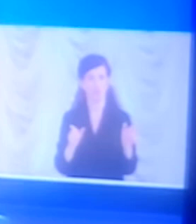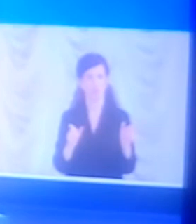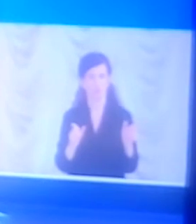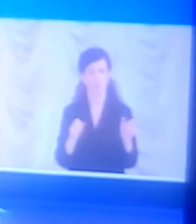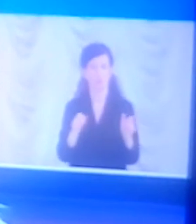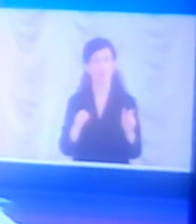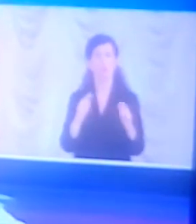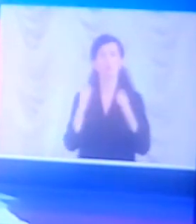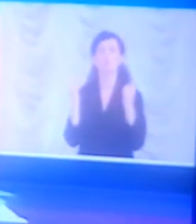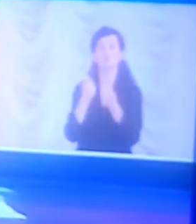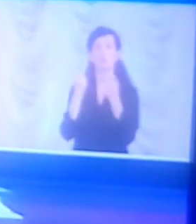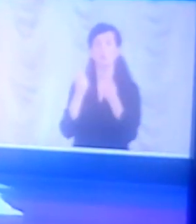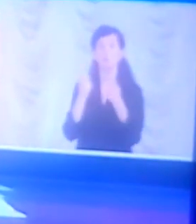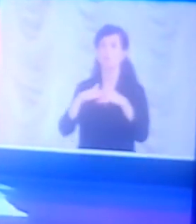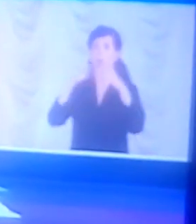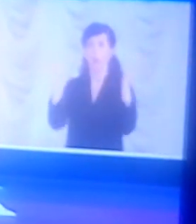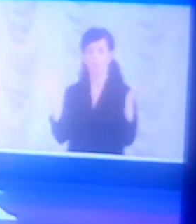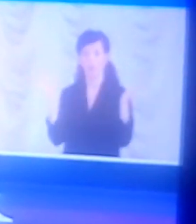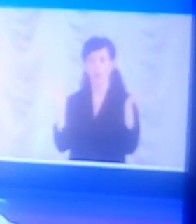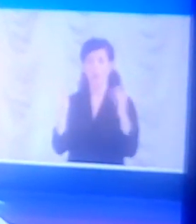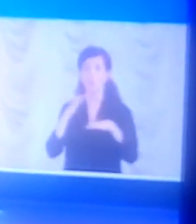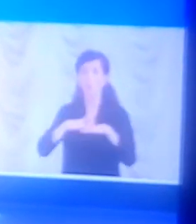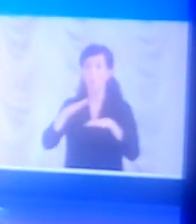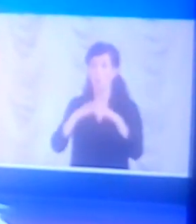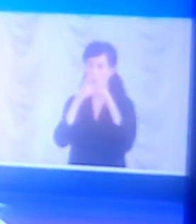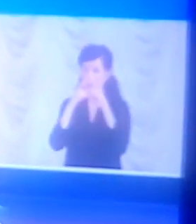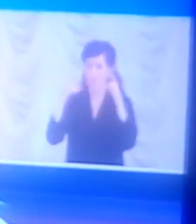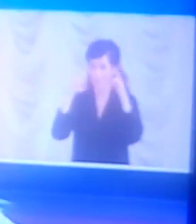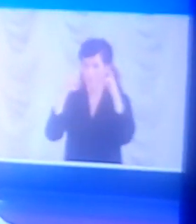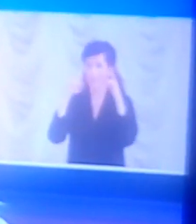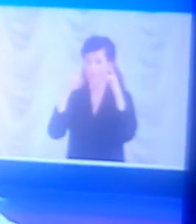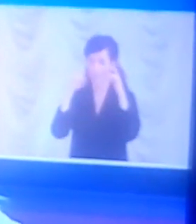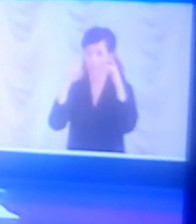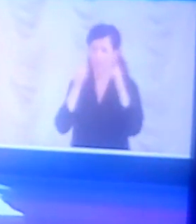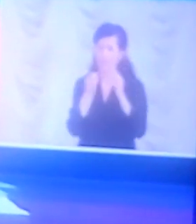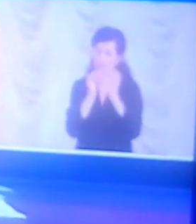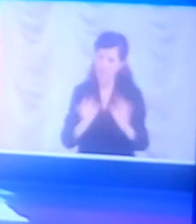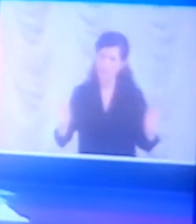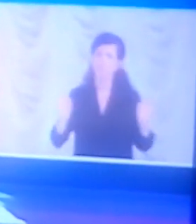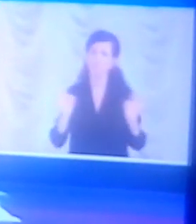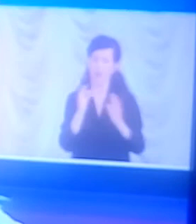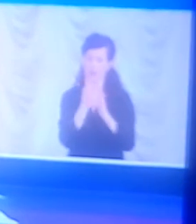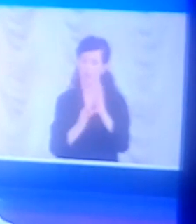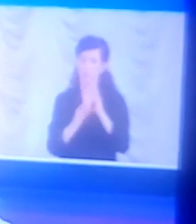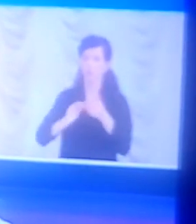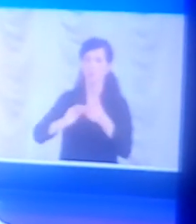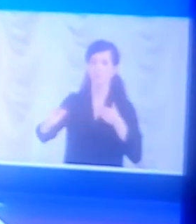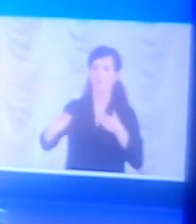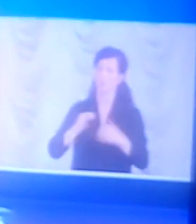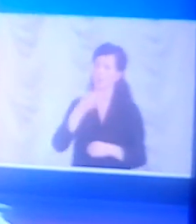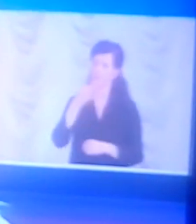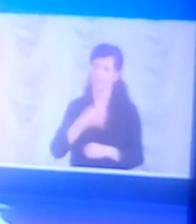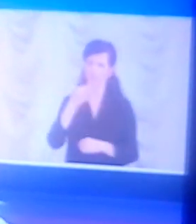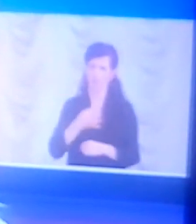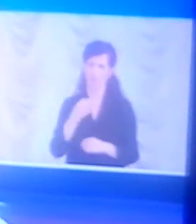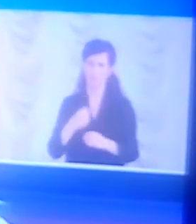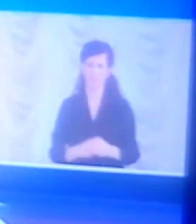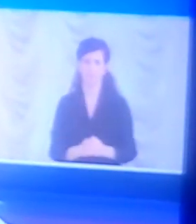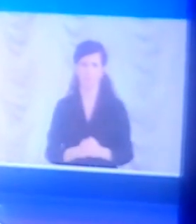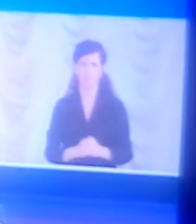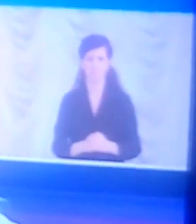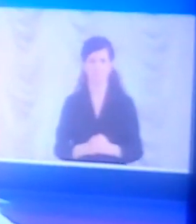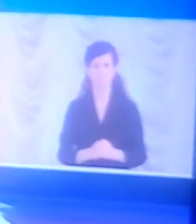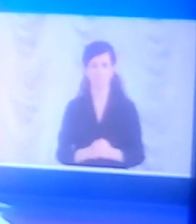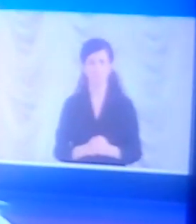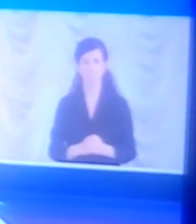a celebrarsi all'aperto indossando mascherine protettive, rispettando rigorosamente le misure di distanziamento sociale. Io voglio